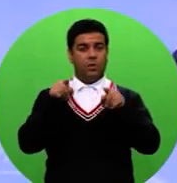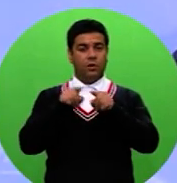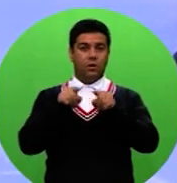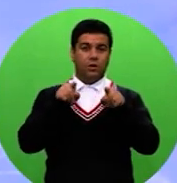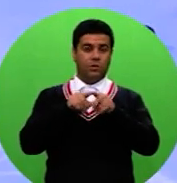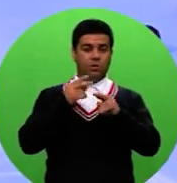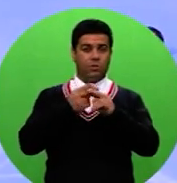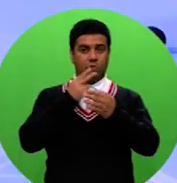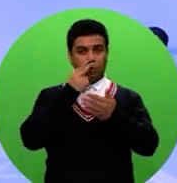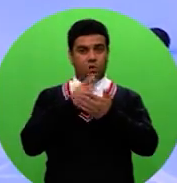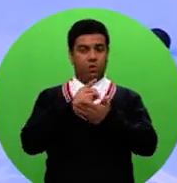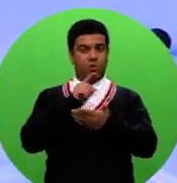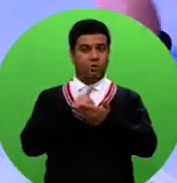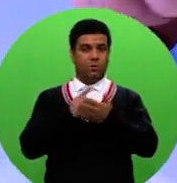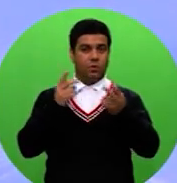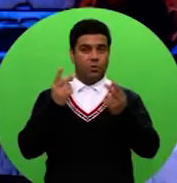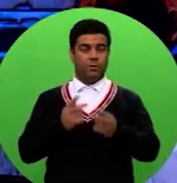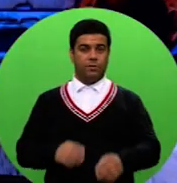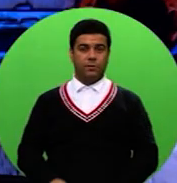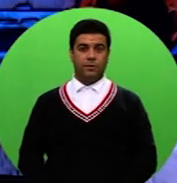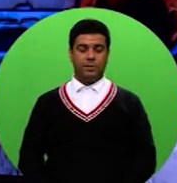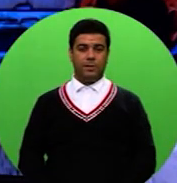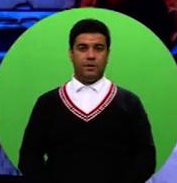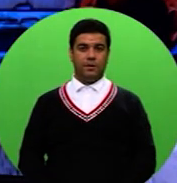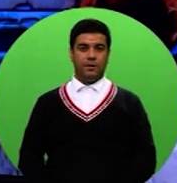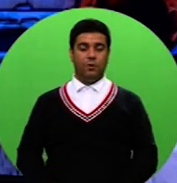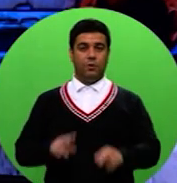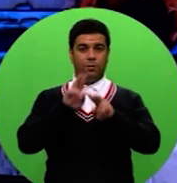нет. Нет, не одинаковые. Значит, нужно добавить еще немножко.